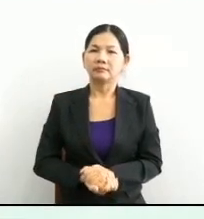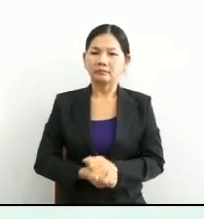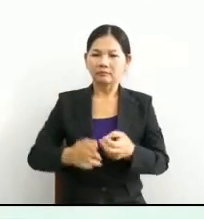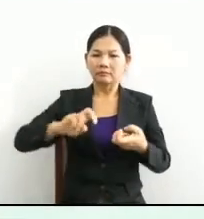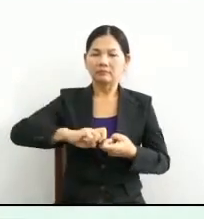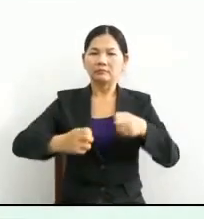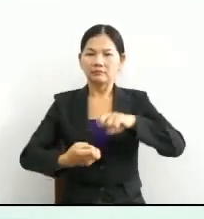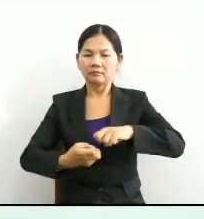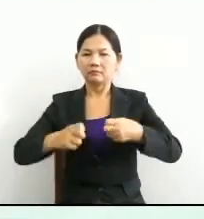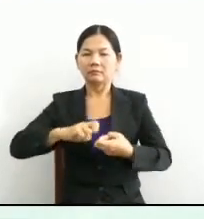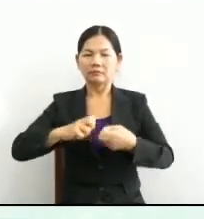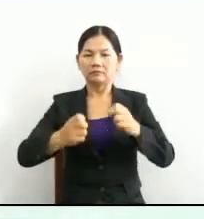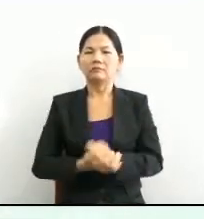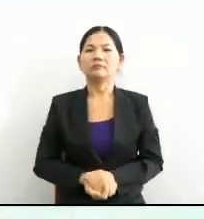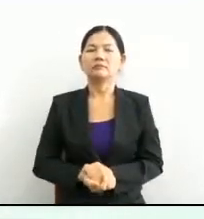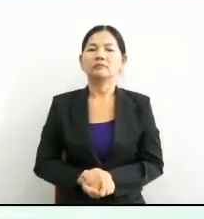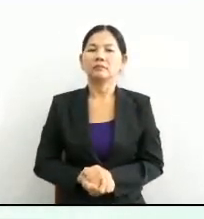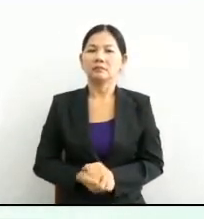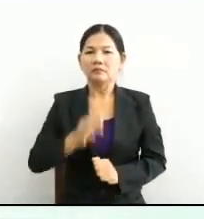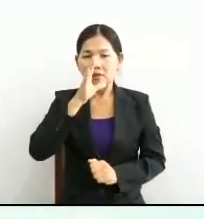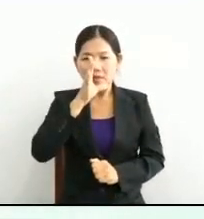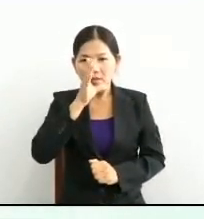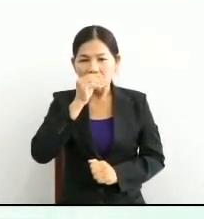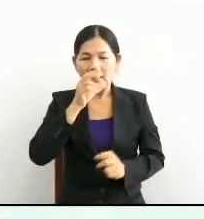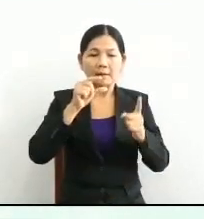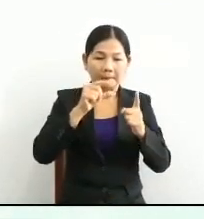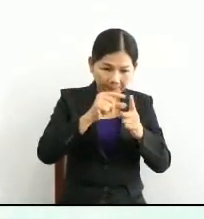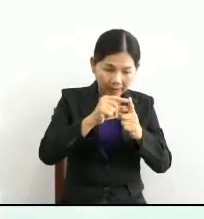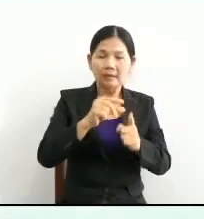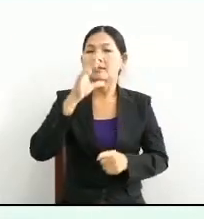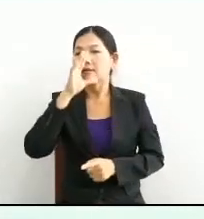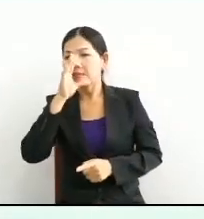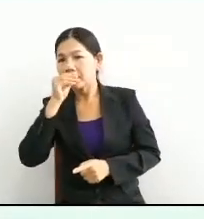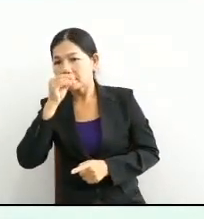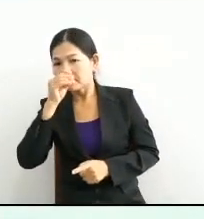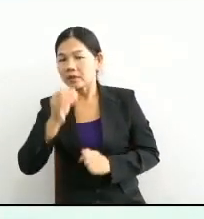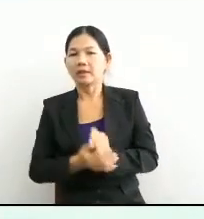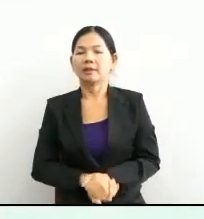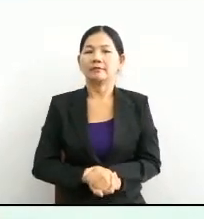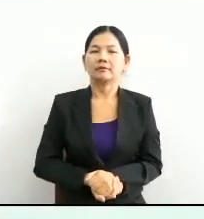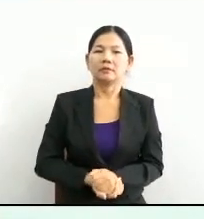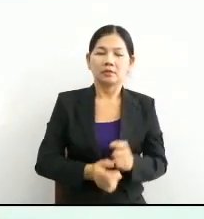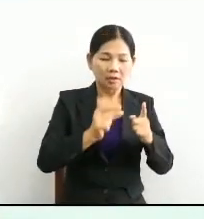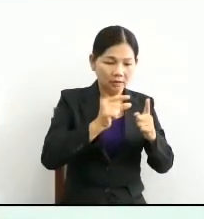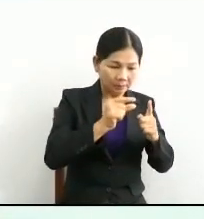nhà hát cứ chỉ bia cứ sầm đấy cha cứ chỉ bia